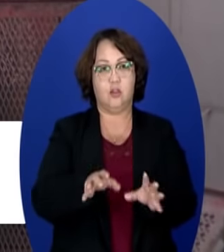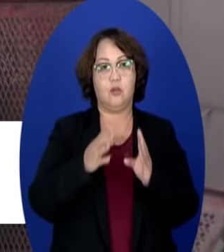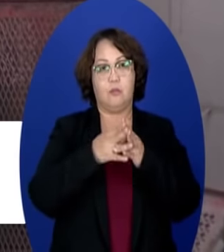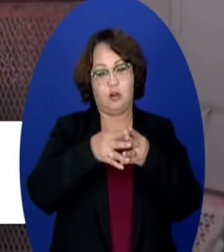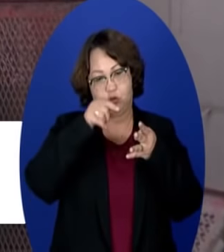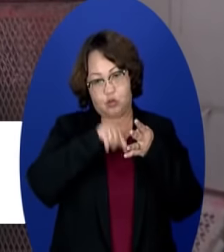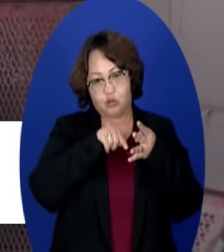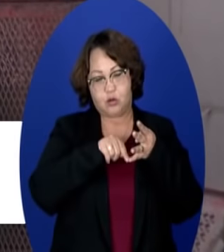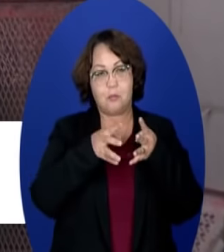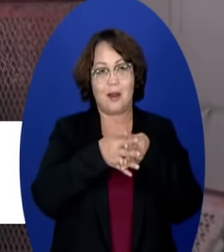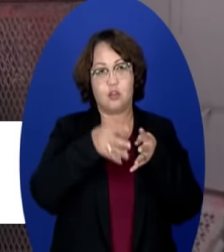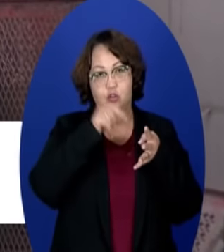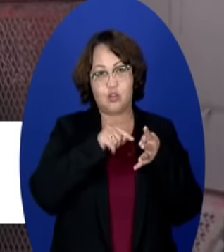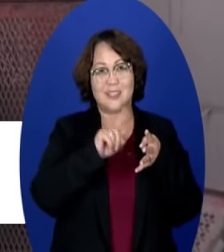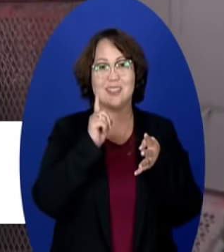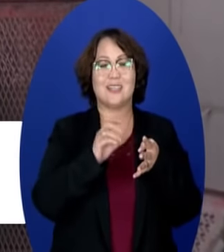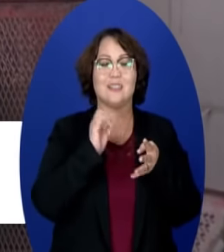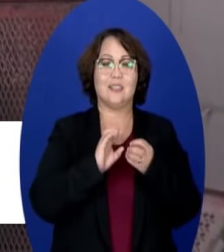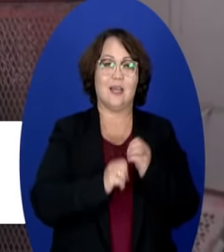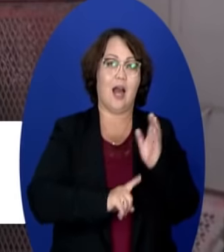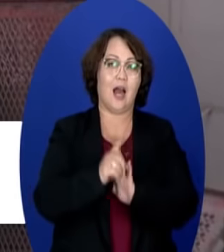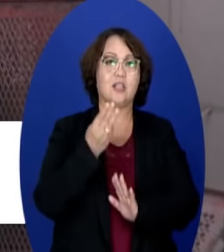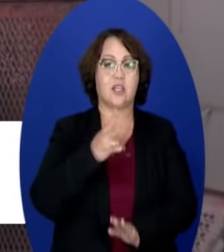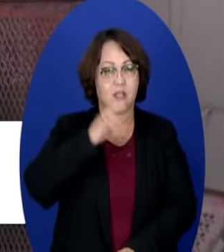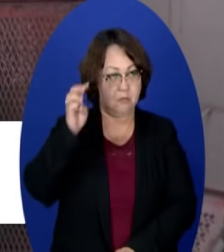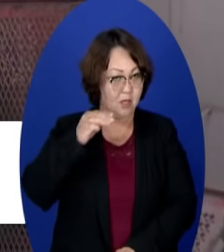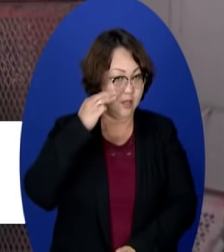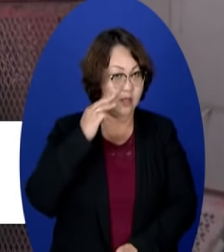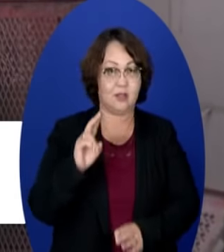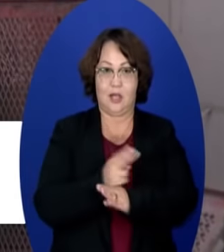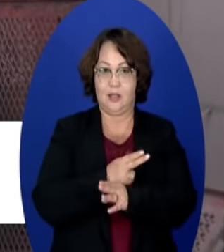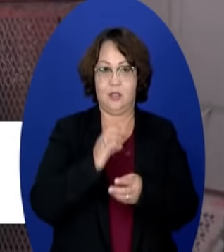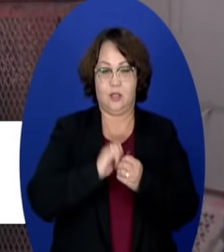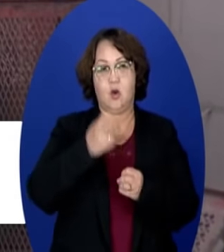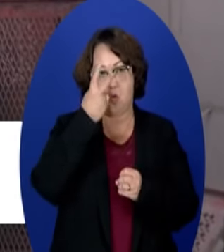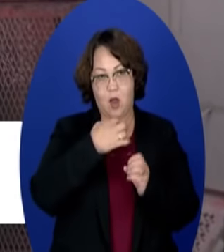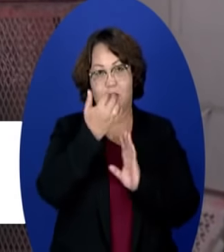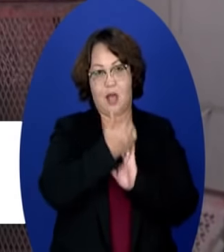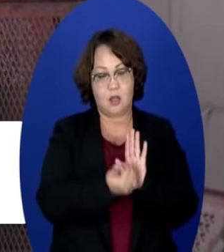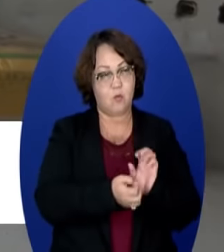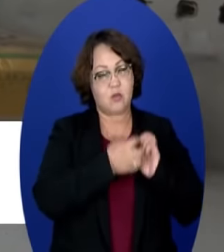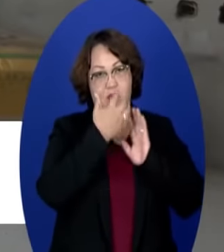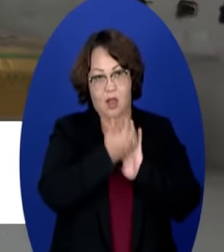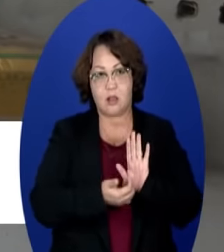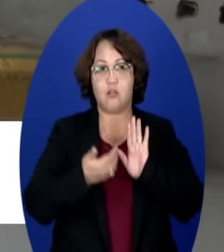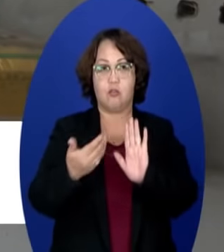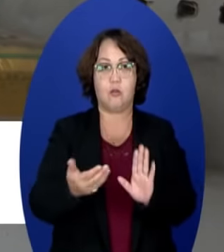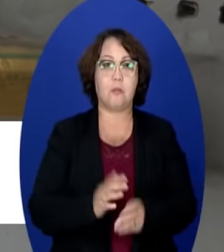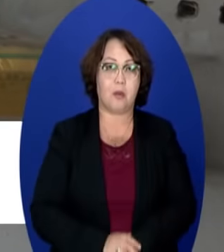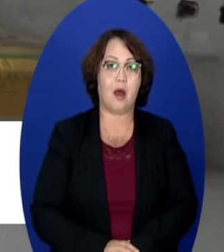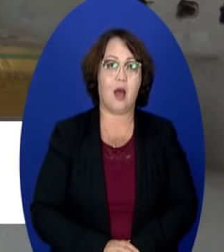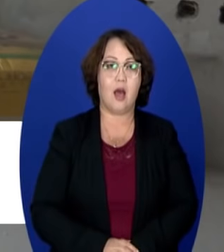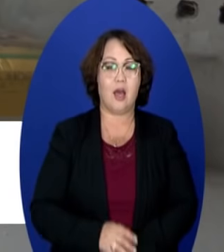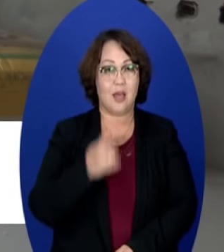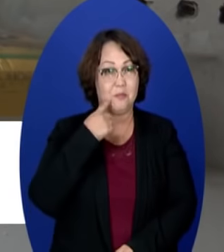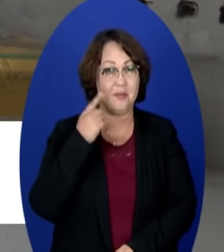болохоор энэхүү хугацаанд дотор зүйн анхан шатны мэдлэг болон дадлагынхаа тайланг бэлдэж гардаг байгаа. Сугармаа